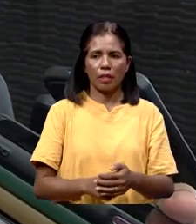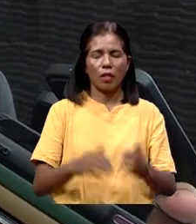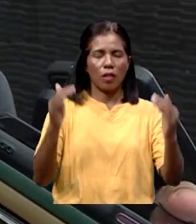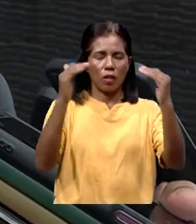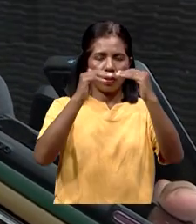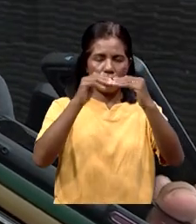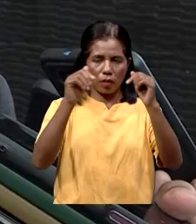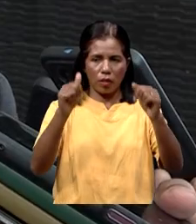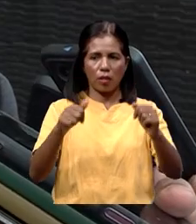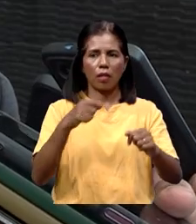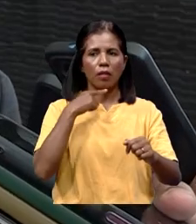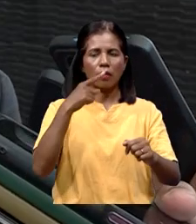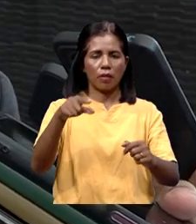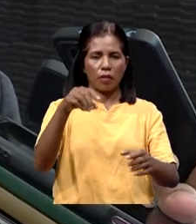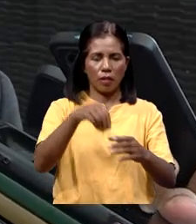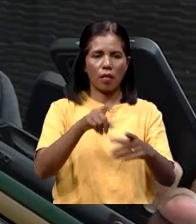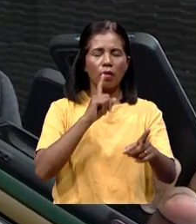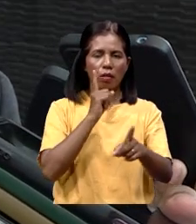dane atau beli haklean liutan